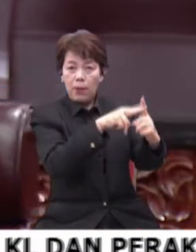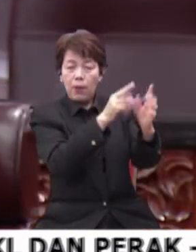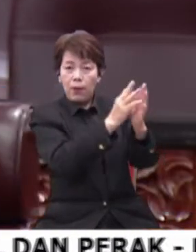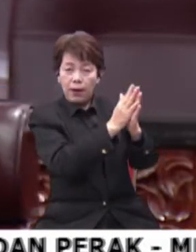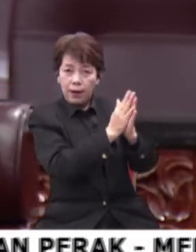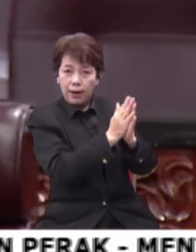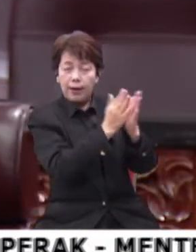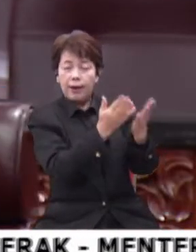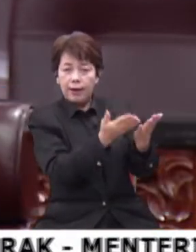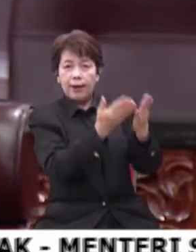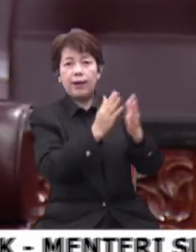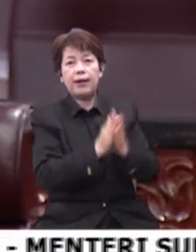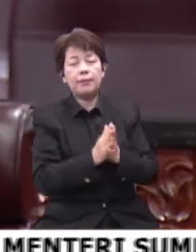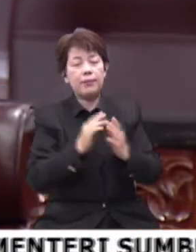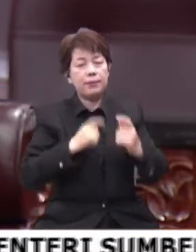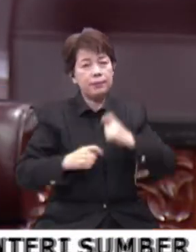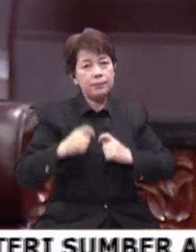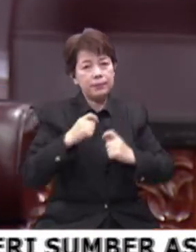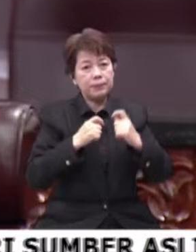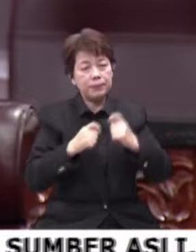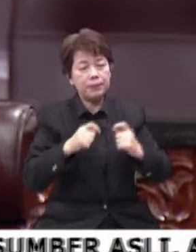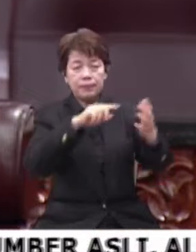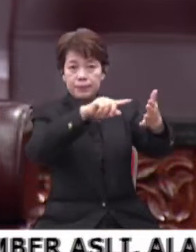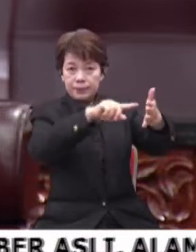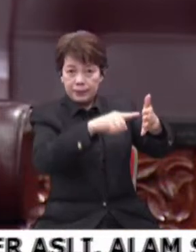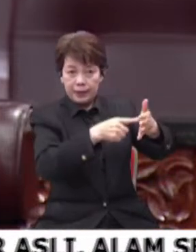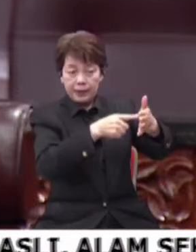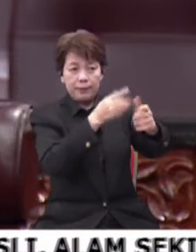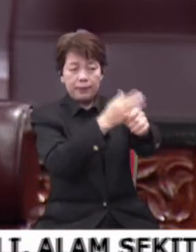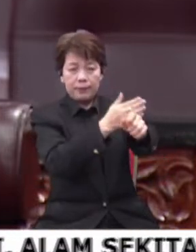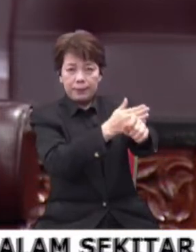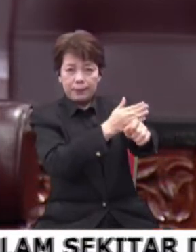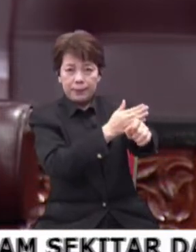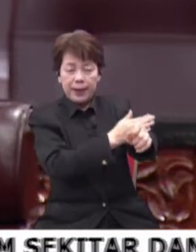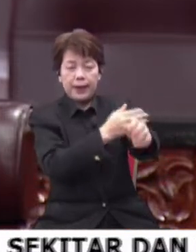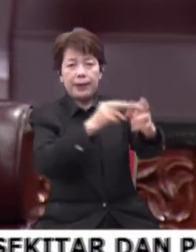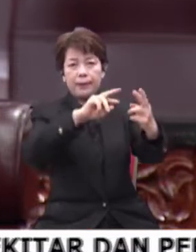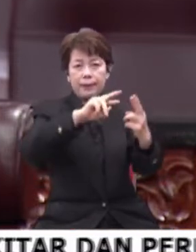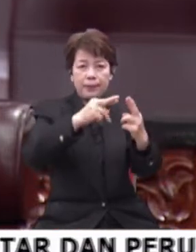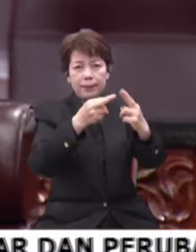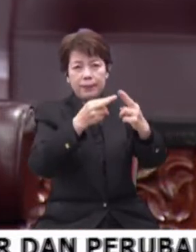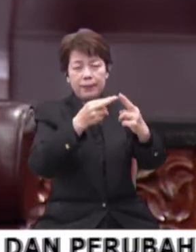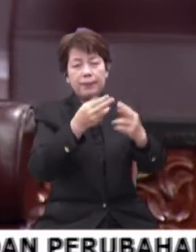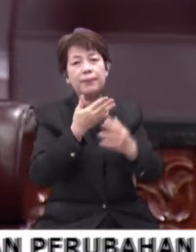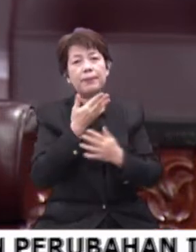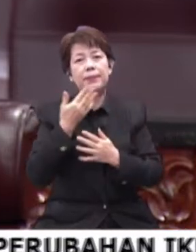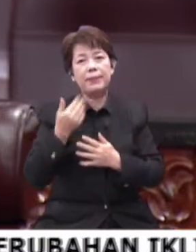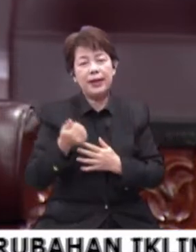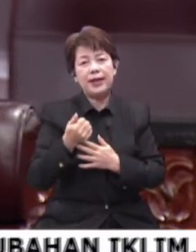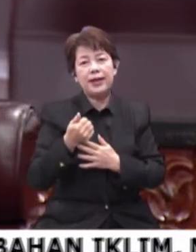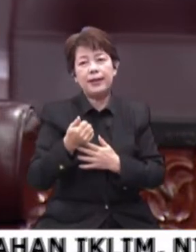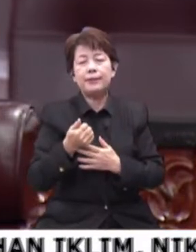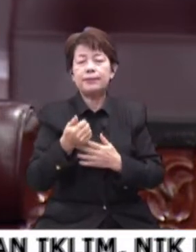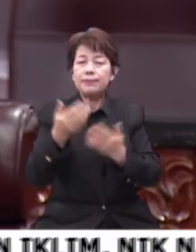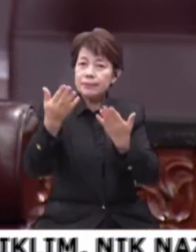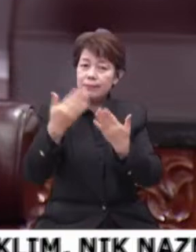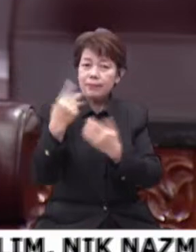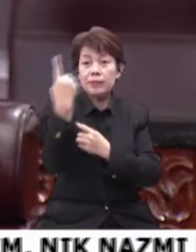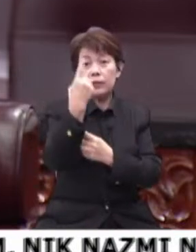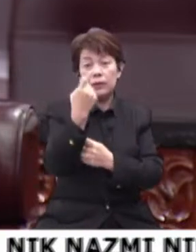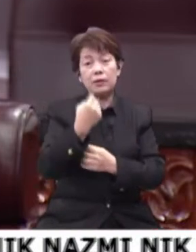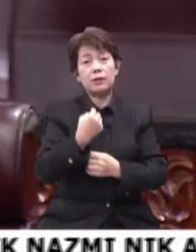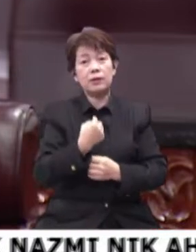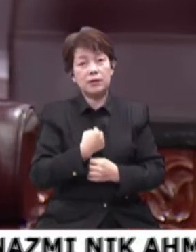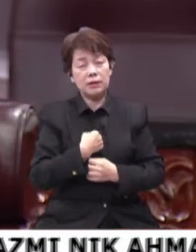seterusnya mengambil tindakan untuk pemeliharaan cuma di situ juga sebenarnya yang memakaikan satu persoalan yang